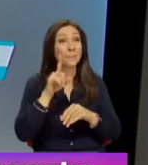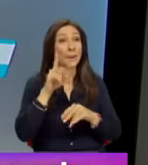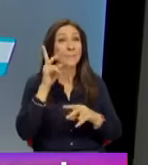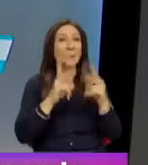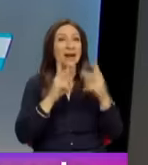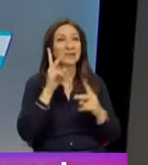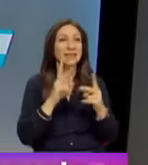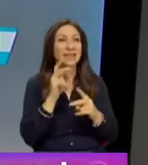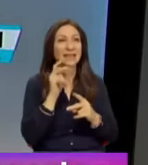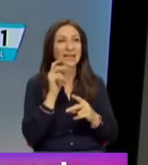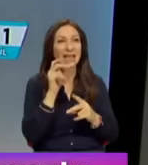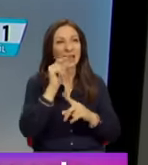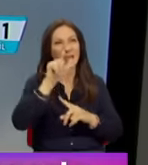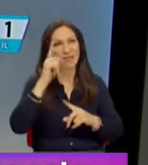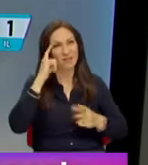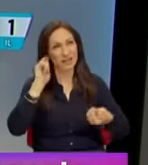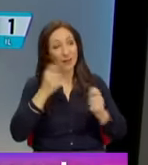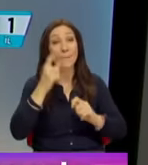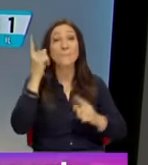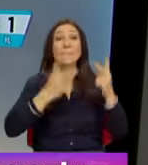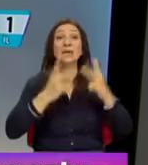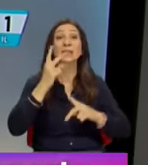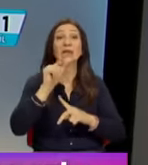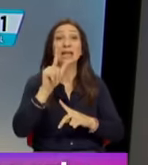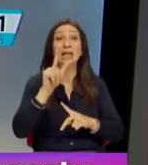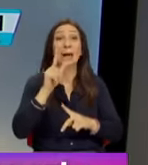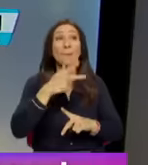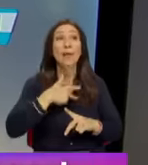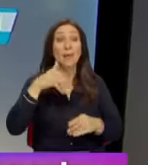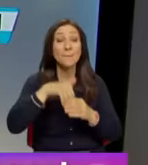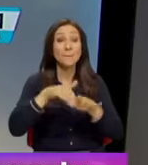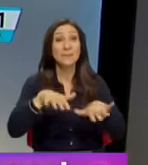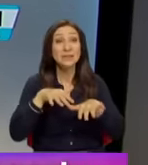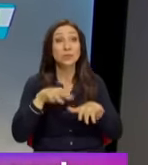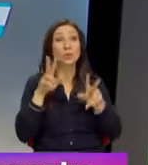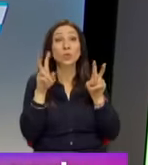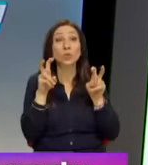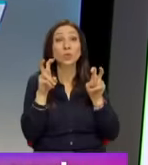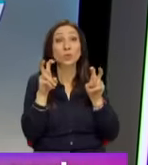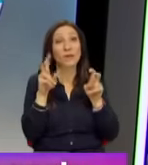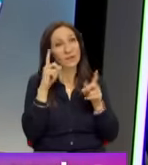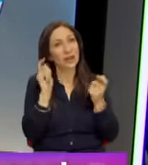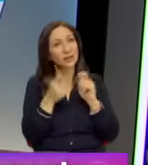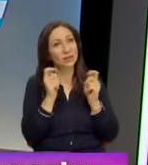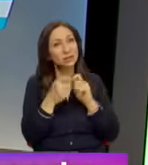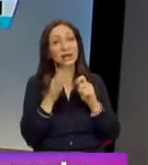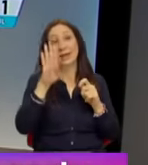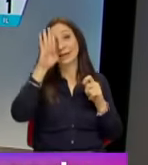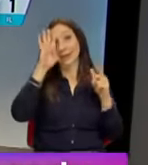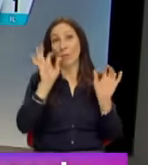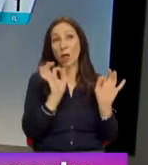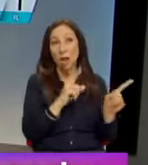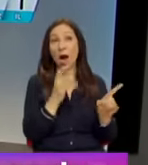bazı illerde fikirler değişti. Bazı illerde belediye meclisi konusunda da fikirler değişti. İstanbul